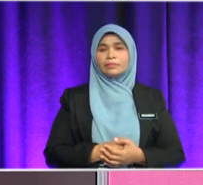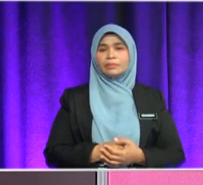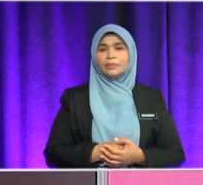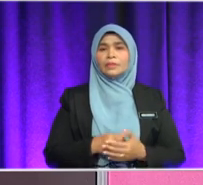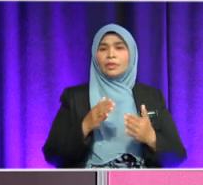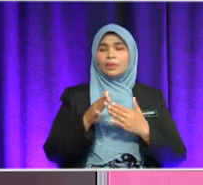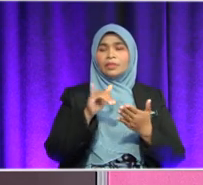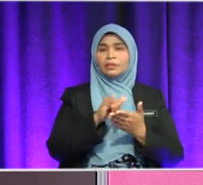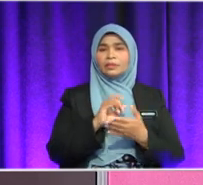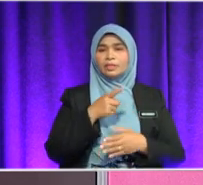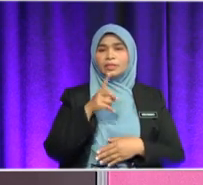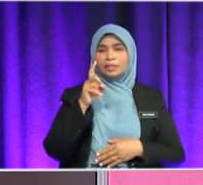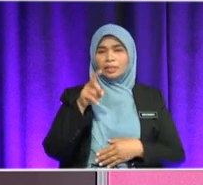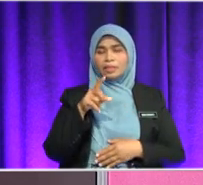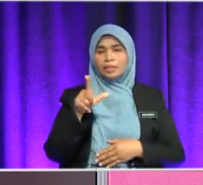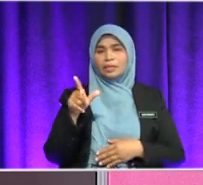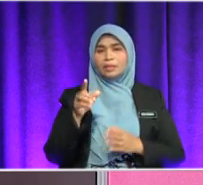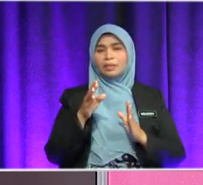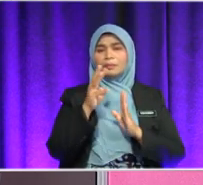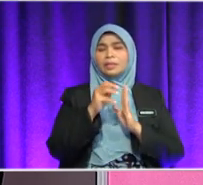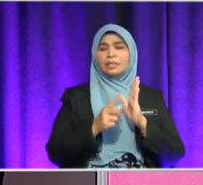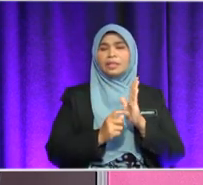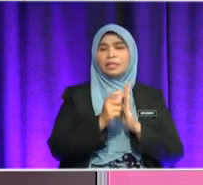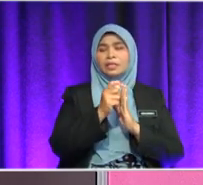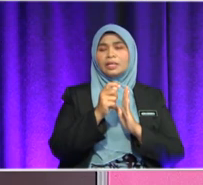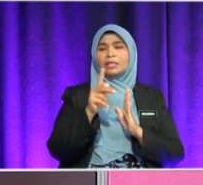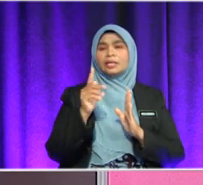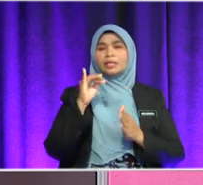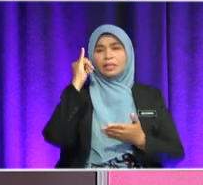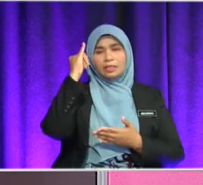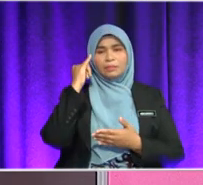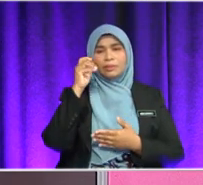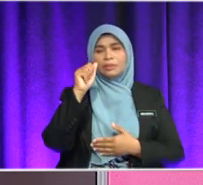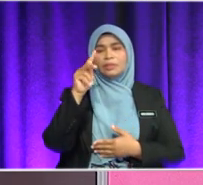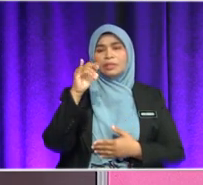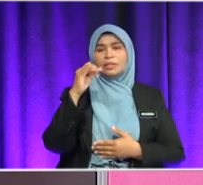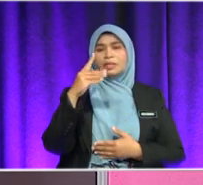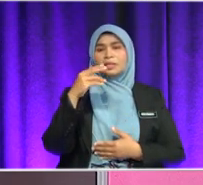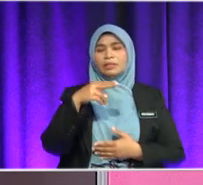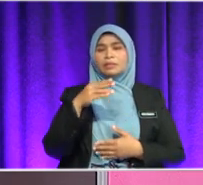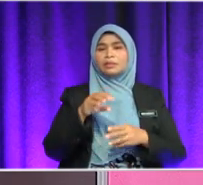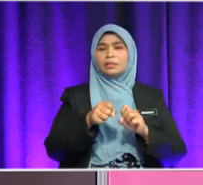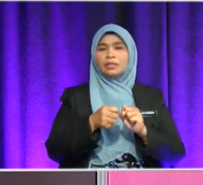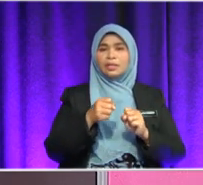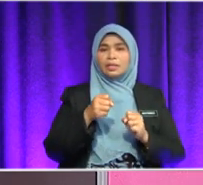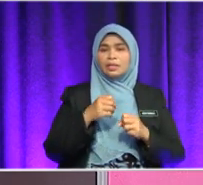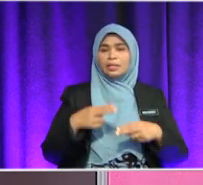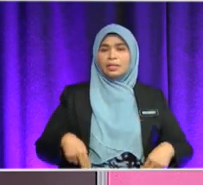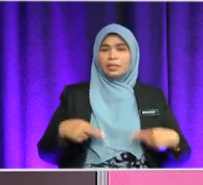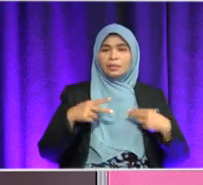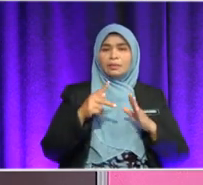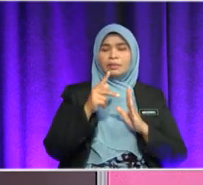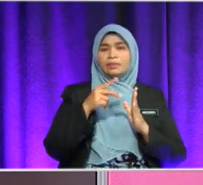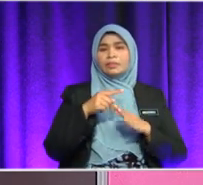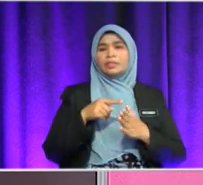oleh itu kita hendaklah meningkatkan ilmu aqidah agar hidup diberkati oleh Allah agar kita